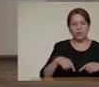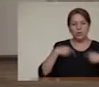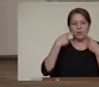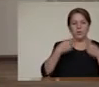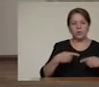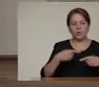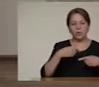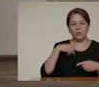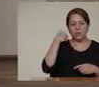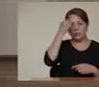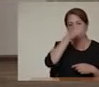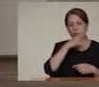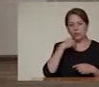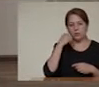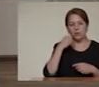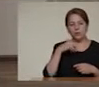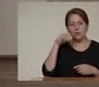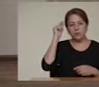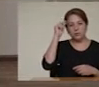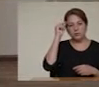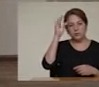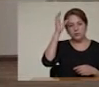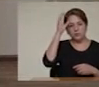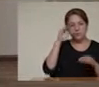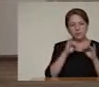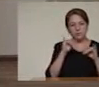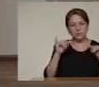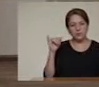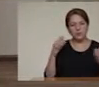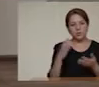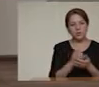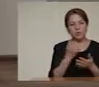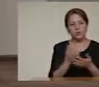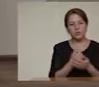va ilm fanni rivojlanishi natijasida aniqlana boshladi.